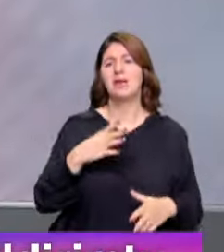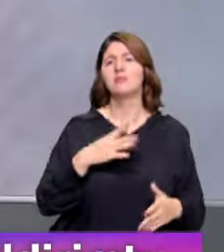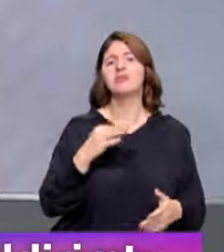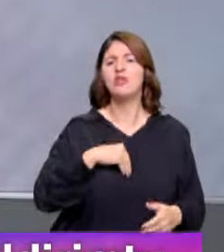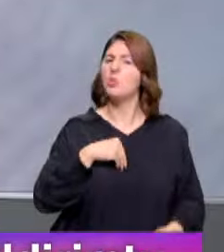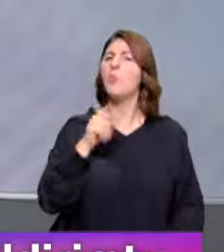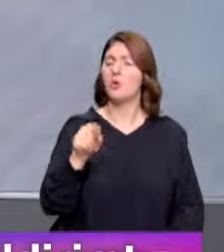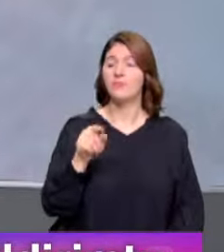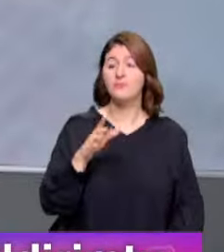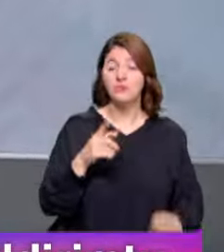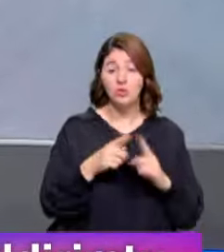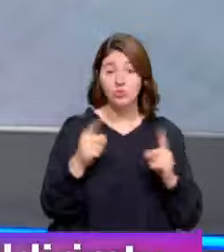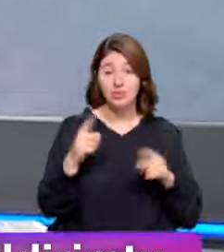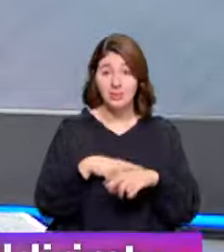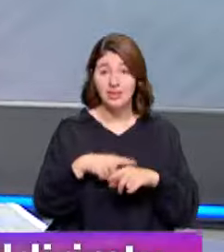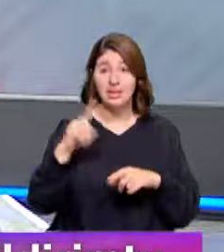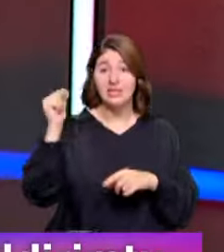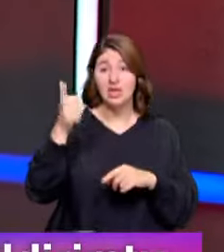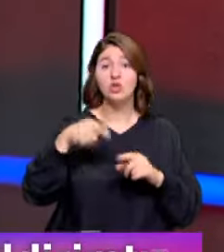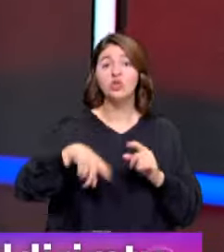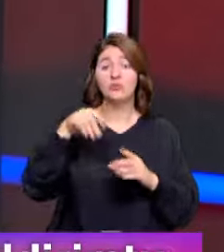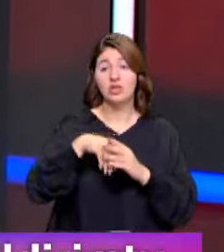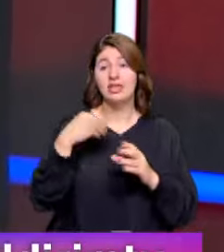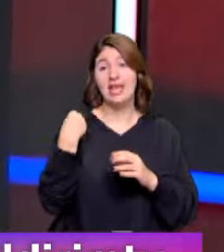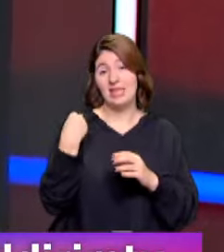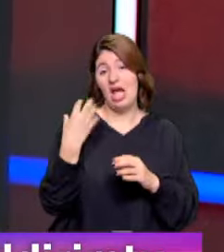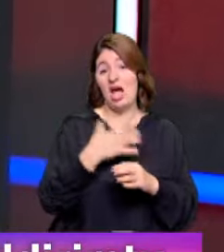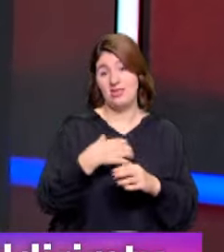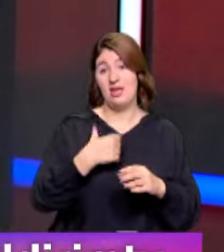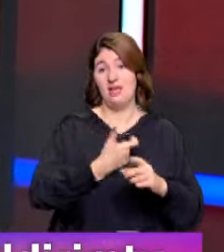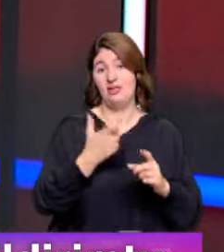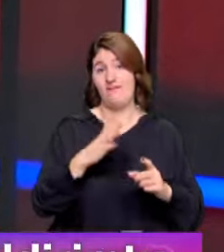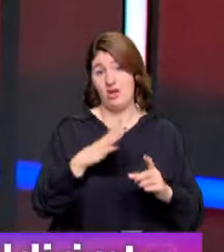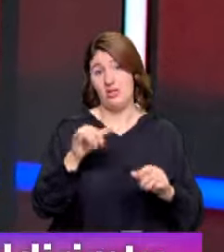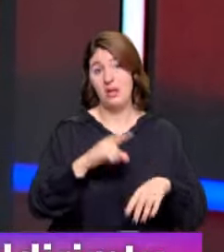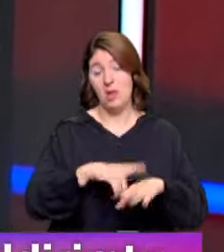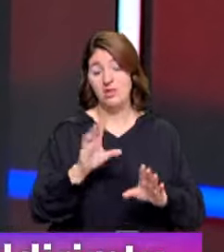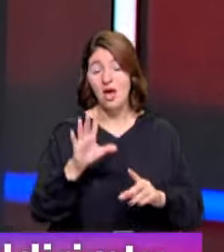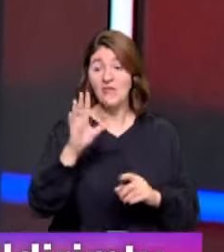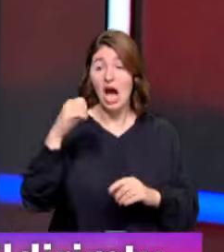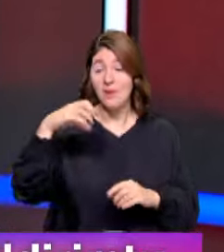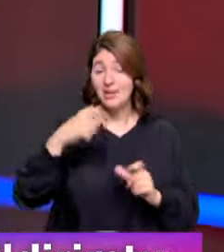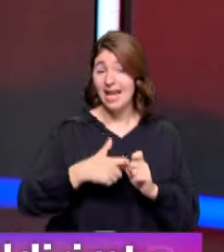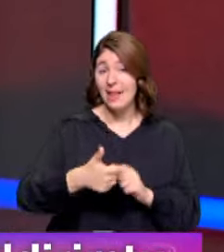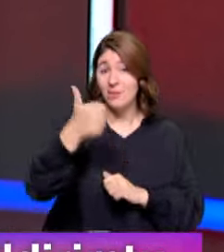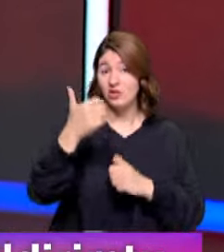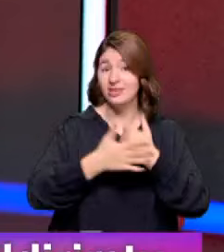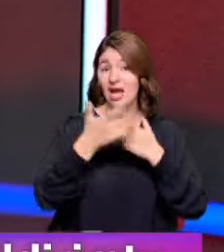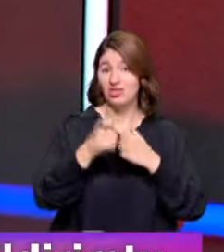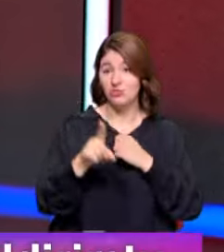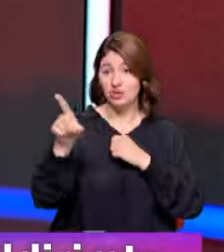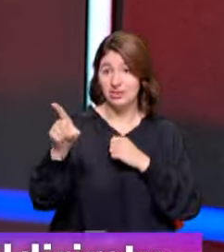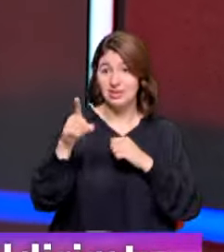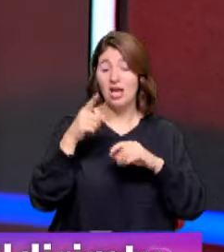zannediyorum ki budur. Uzun zamandır iktidarın gündeminde yeni anayasa var aynı zamanda. Ve AK Parti Genel Başkan